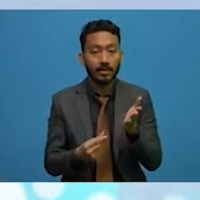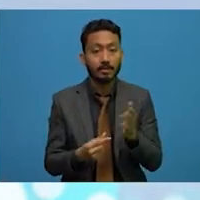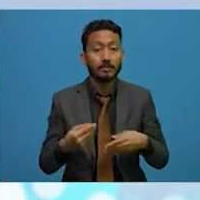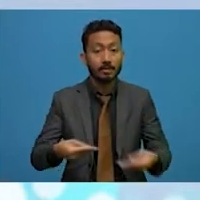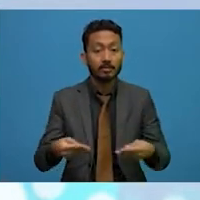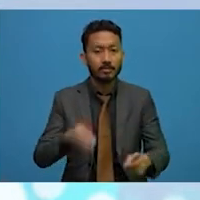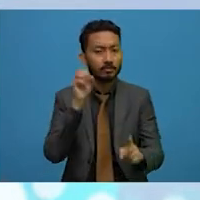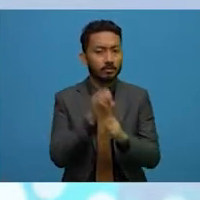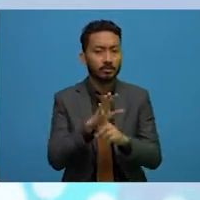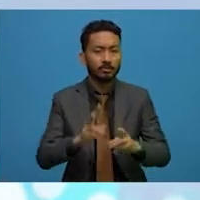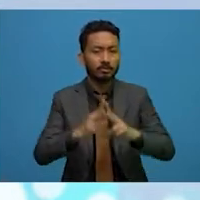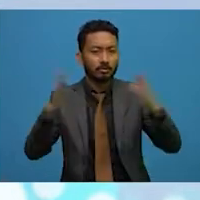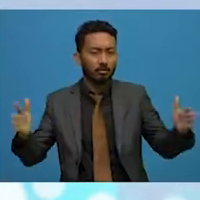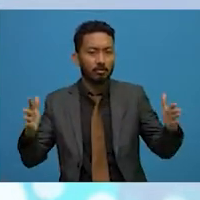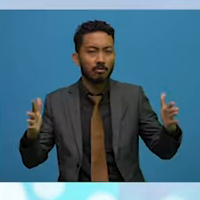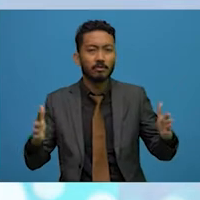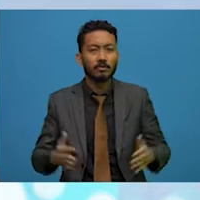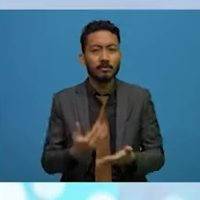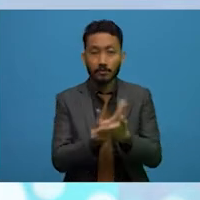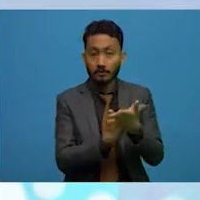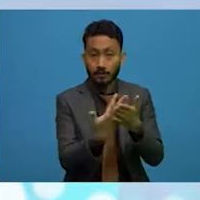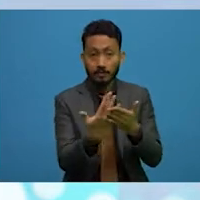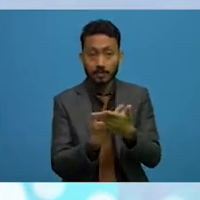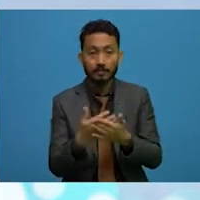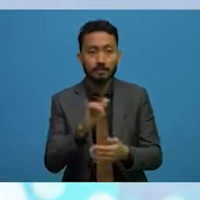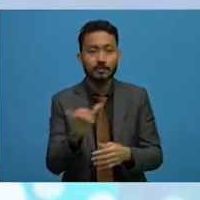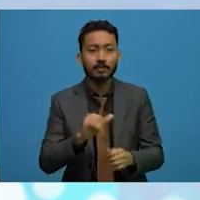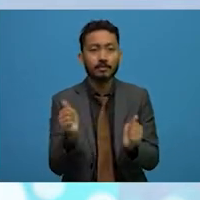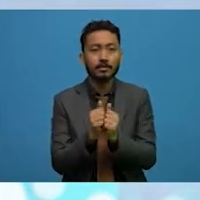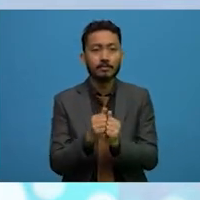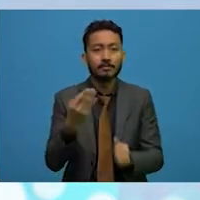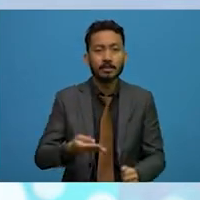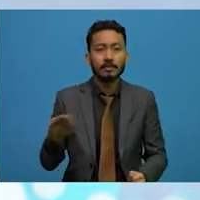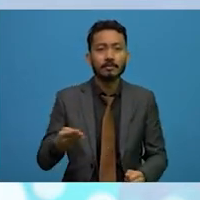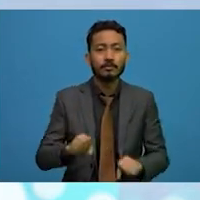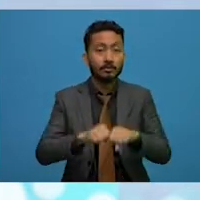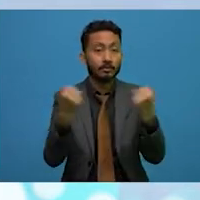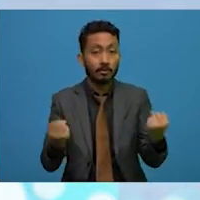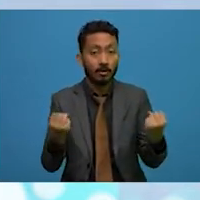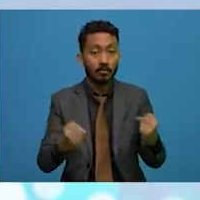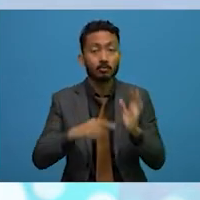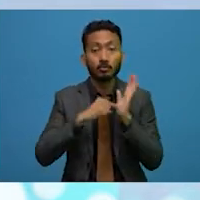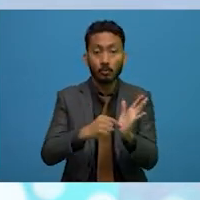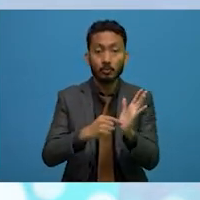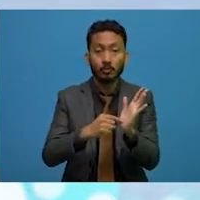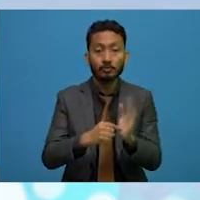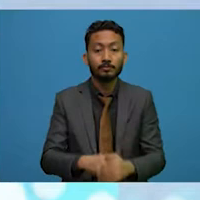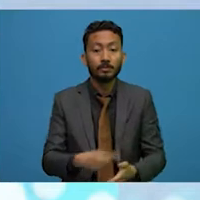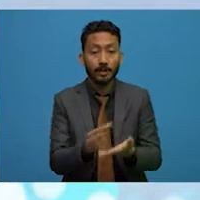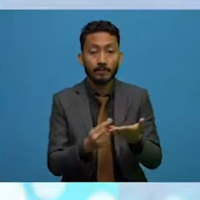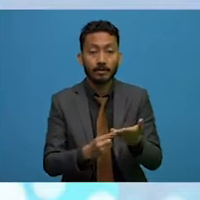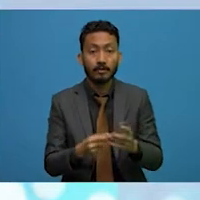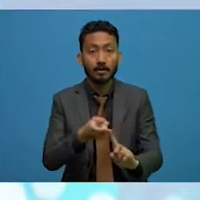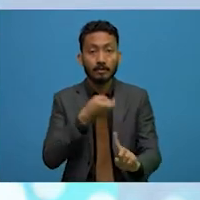persembahan multimedia, sejajar dengan bahan sastera yang hendak dimultimediakan. Grafik dari sumber internet